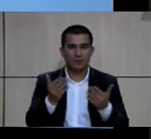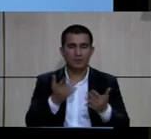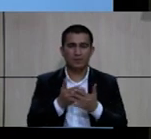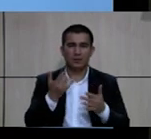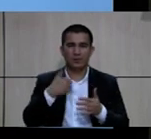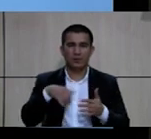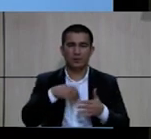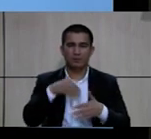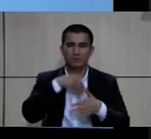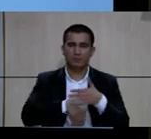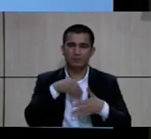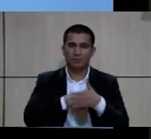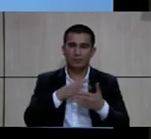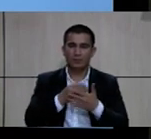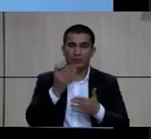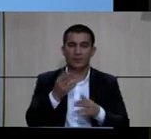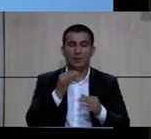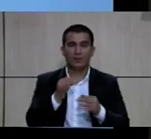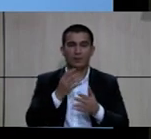xaltalilar, yo'ldoshliklar.